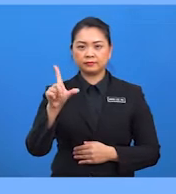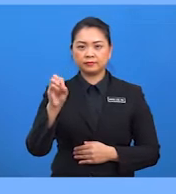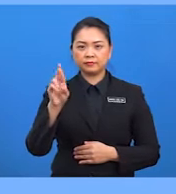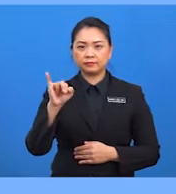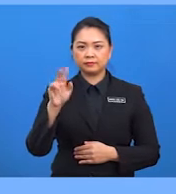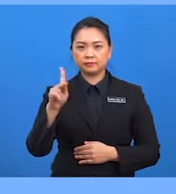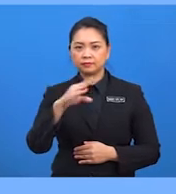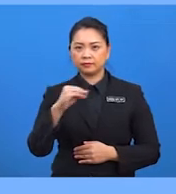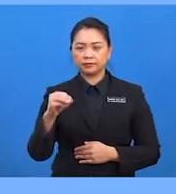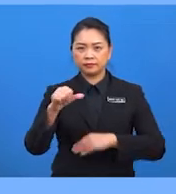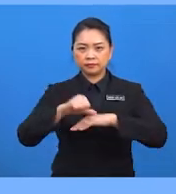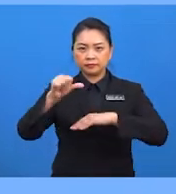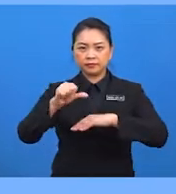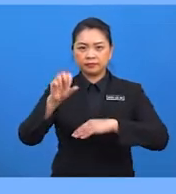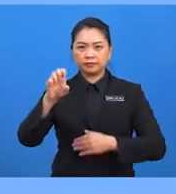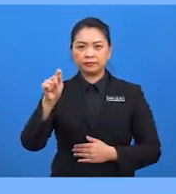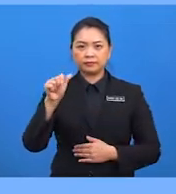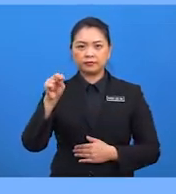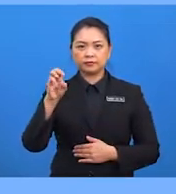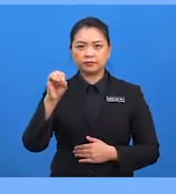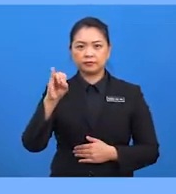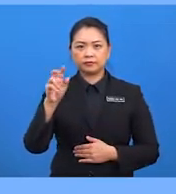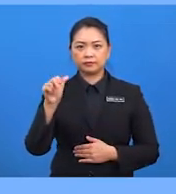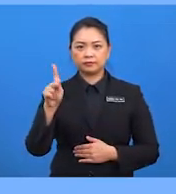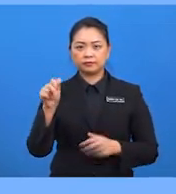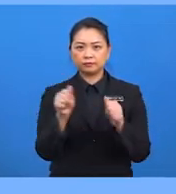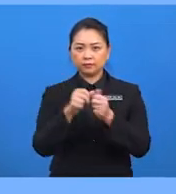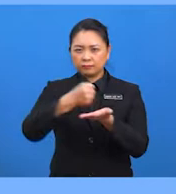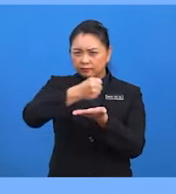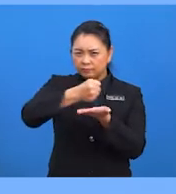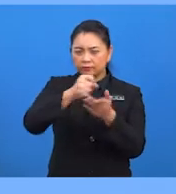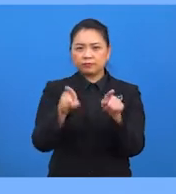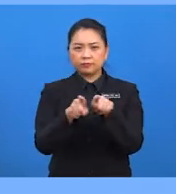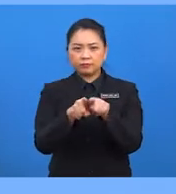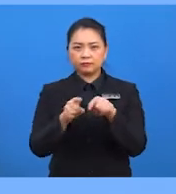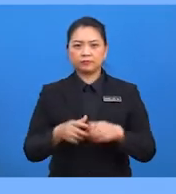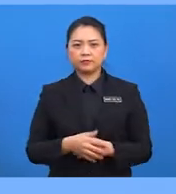asid etanoik dengan kepekatan yang sama.